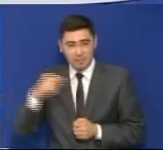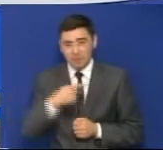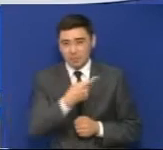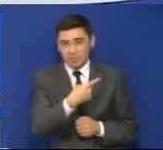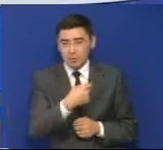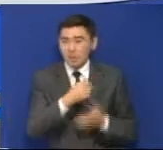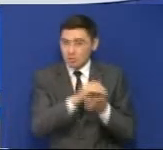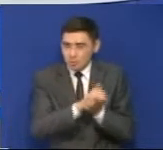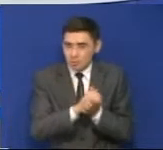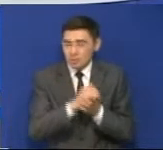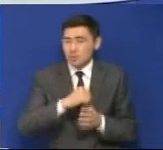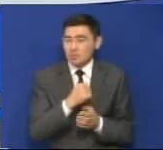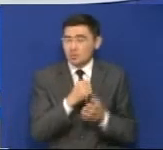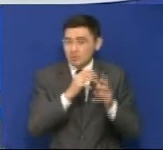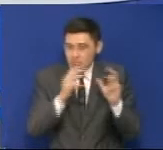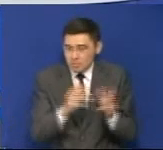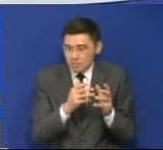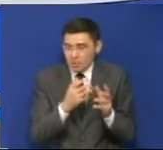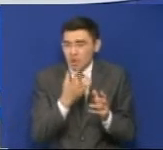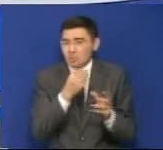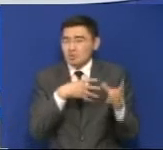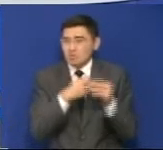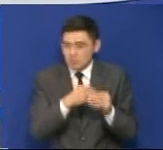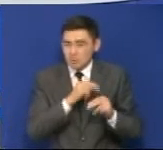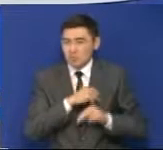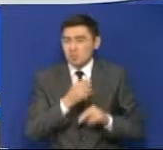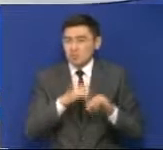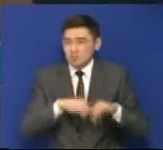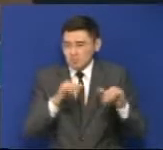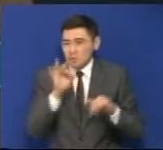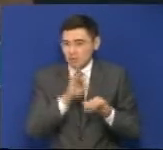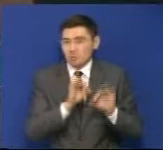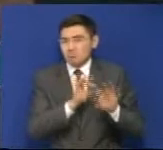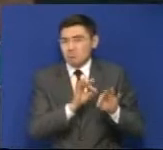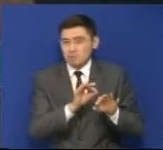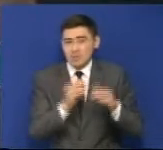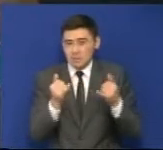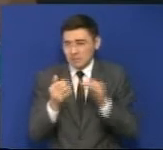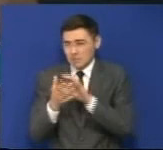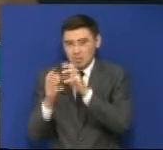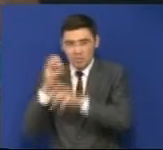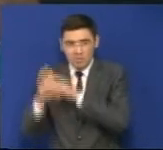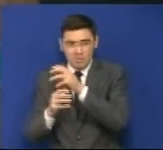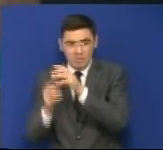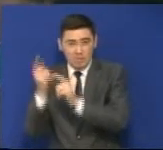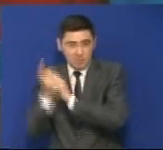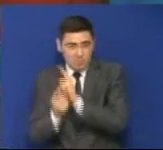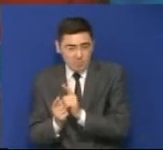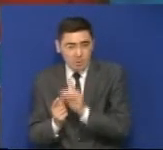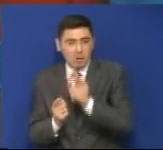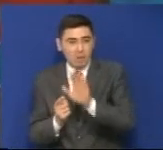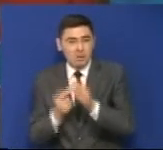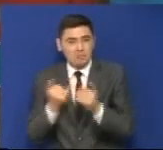қатынасты сақтап, әрі қарай арттыра берудің маңыздылығын атап өтті. Әлем күн сайын өзгеруде, сондықтан осы уақытқа дейінгі